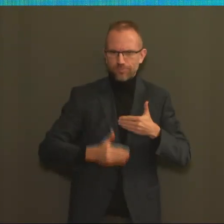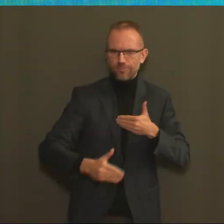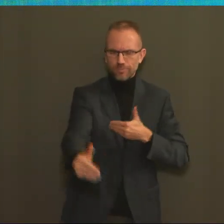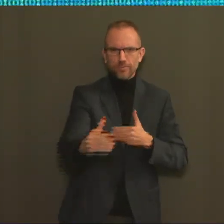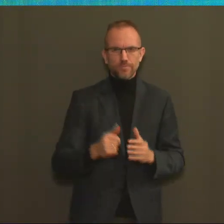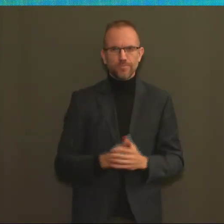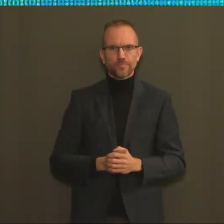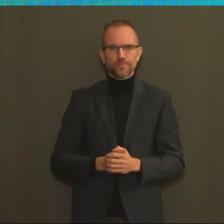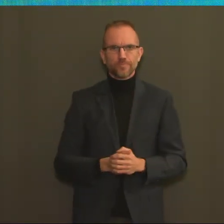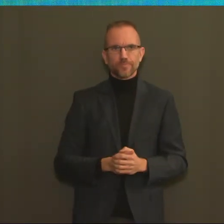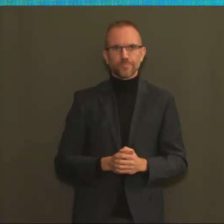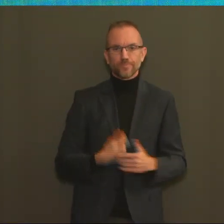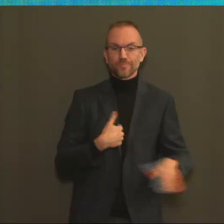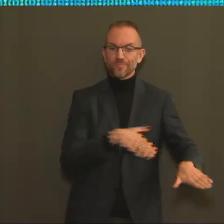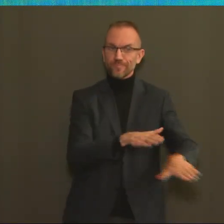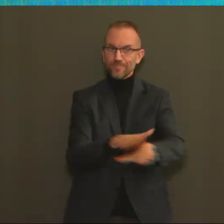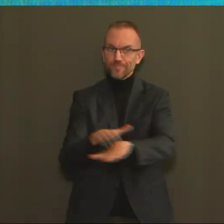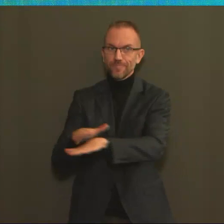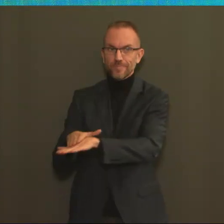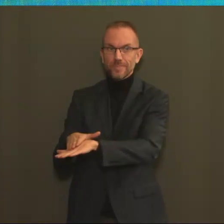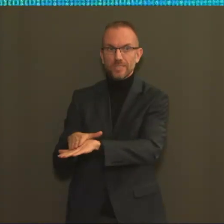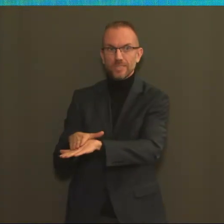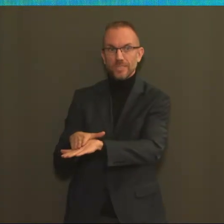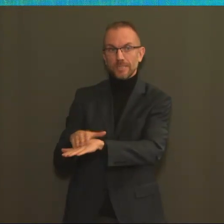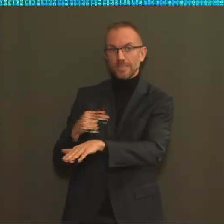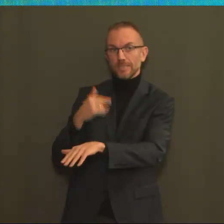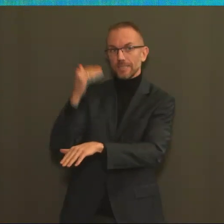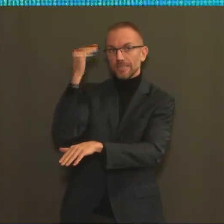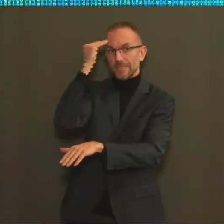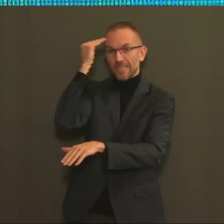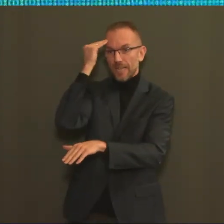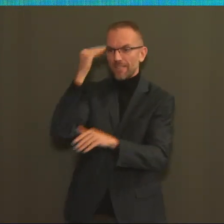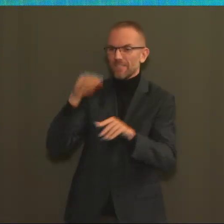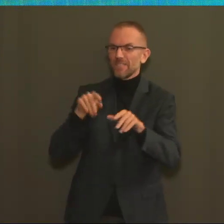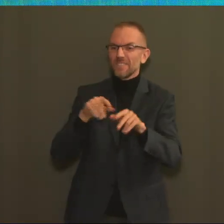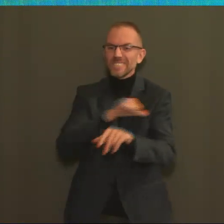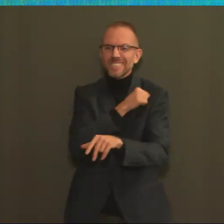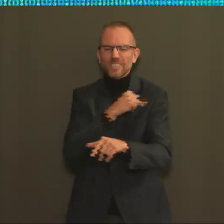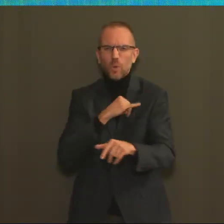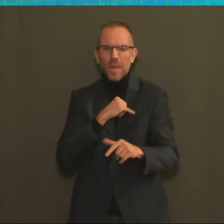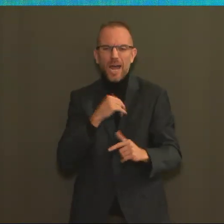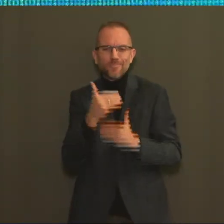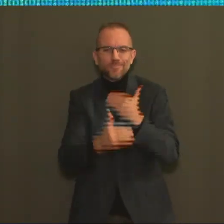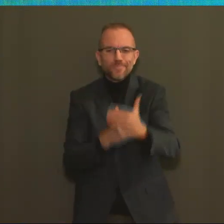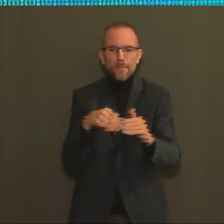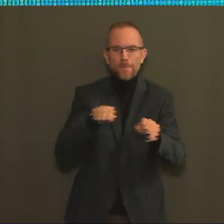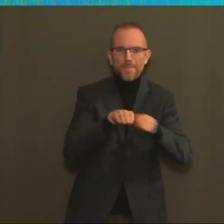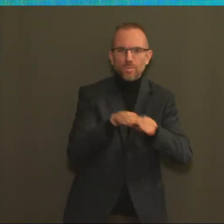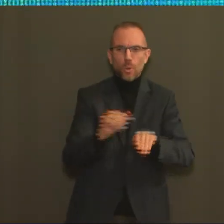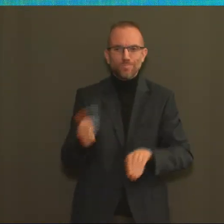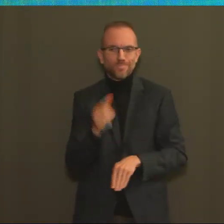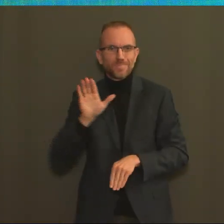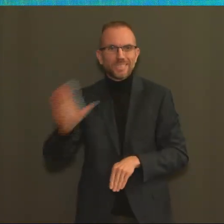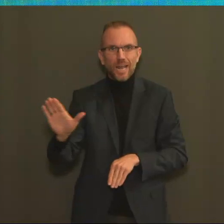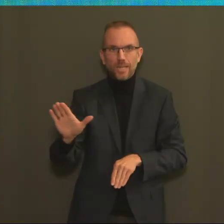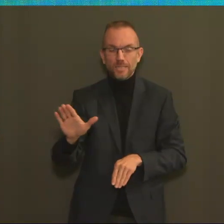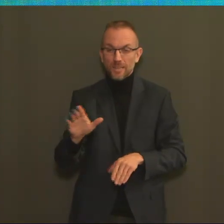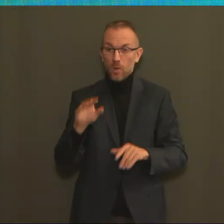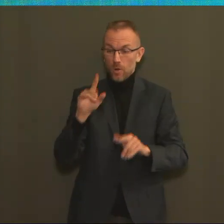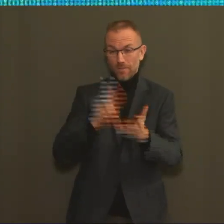particularités de set vaccinations de processus complex kalief acties en fleek en toont